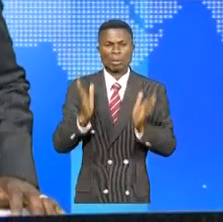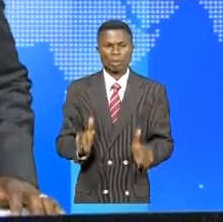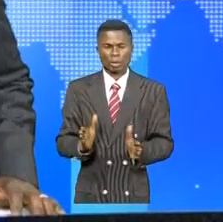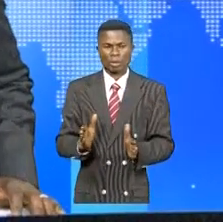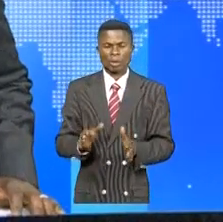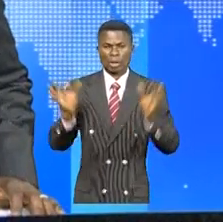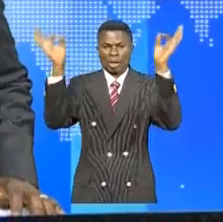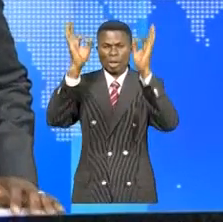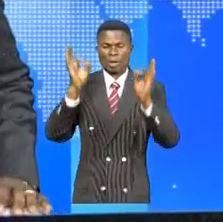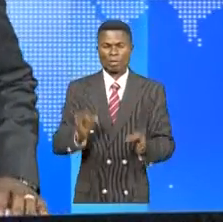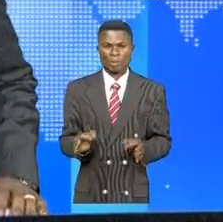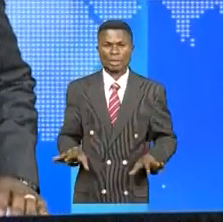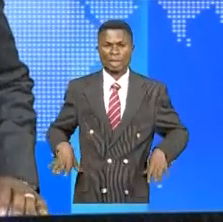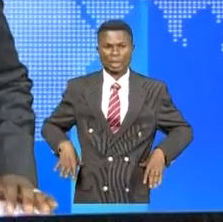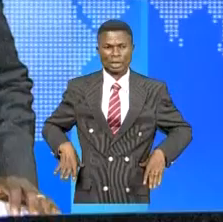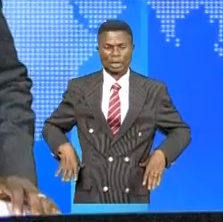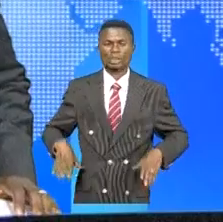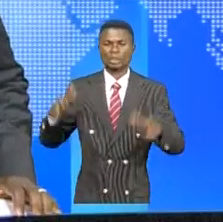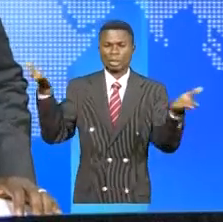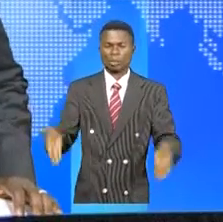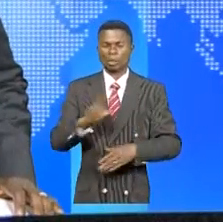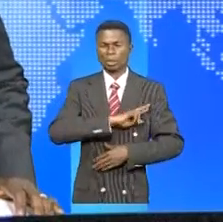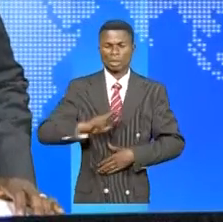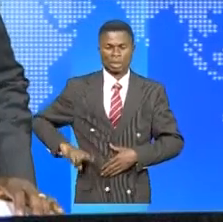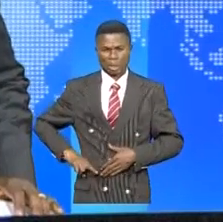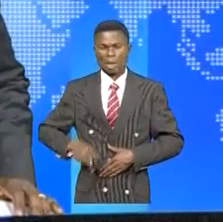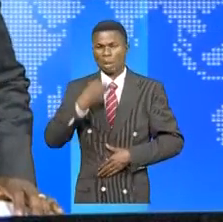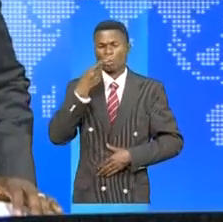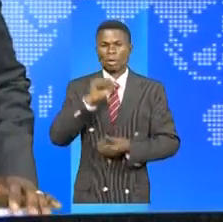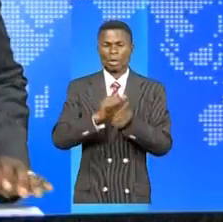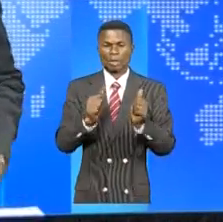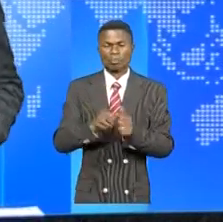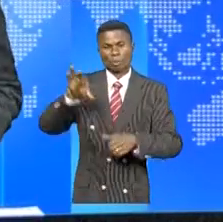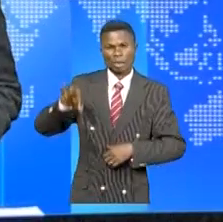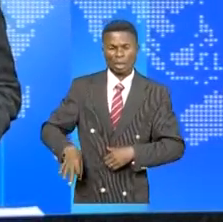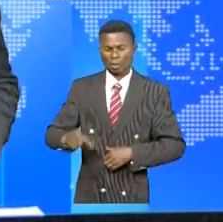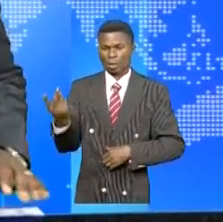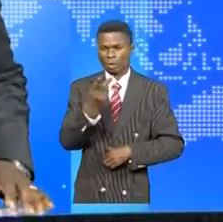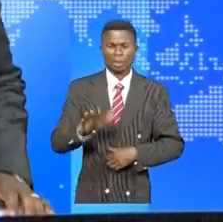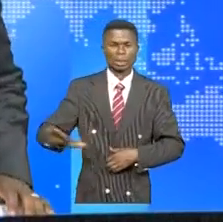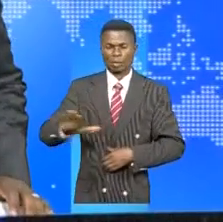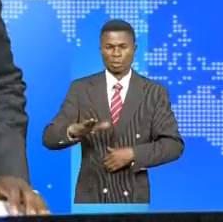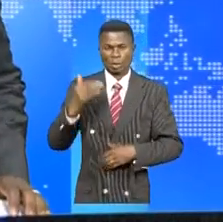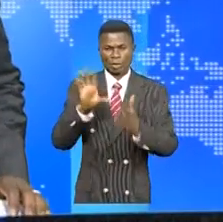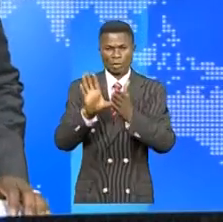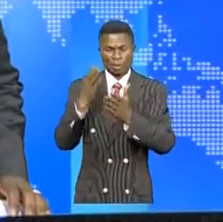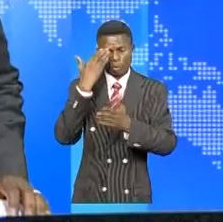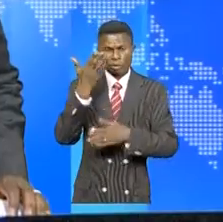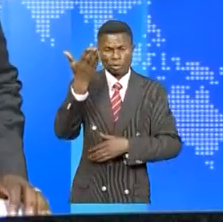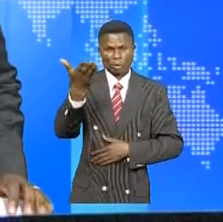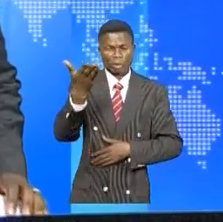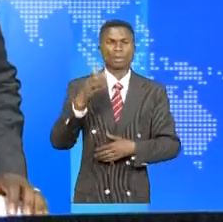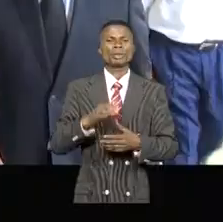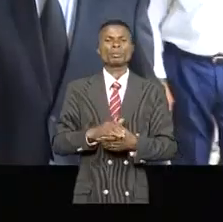la Fédération des Russies en République démocratique du Congo. Ils ont tablé sur les intérêts bilatéraux. Sandra Nyangi nous en fait les